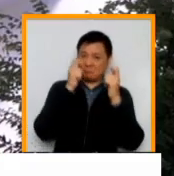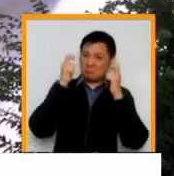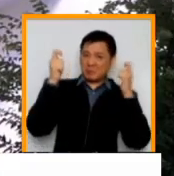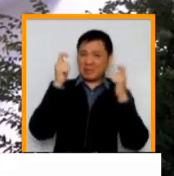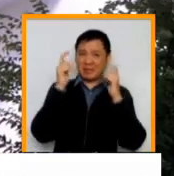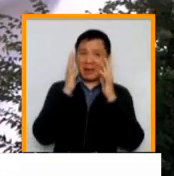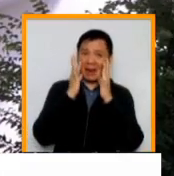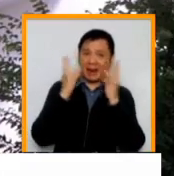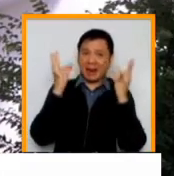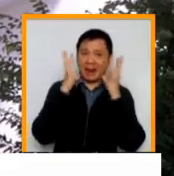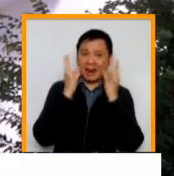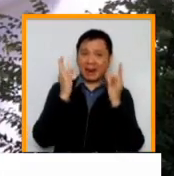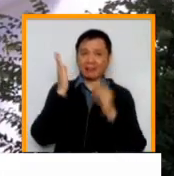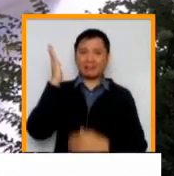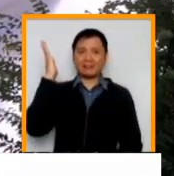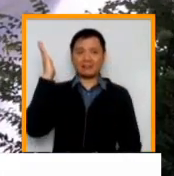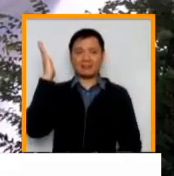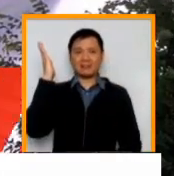Ayun.